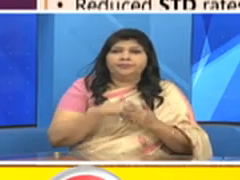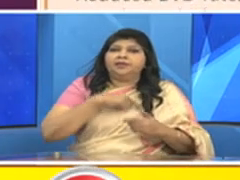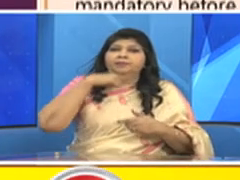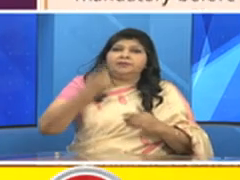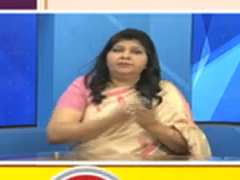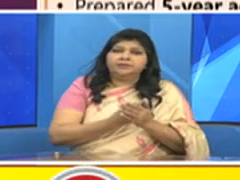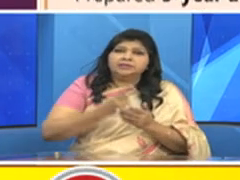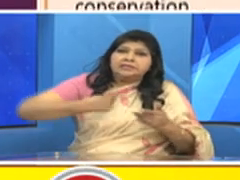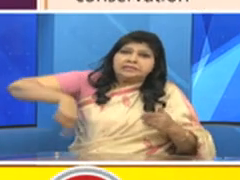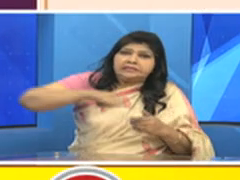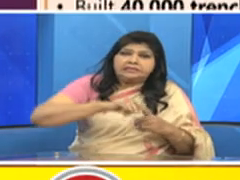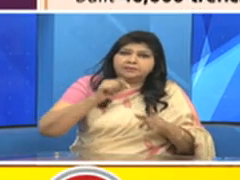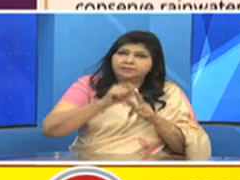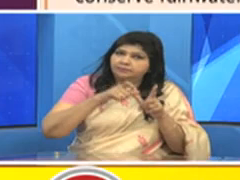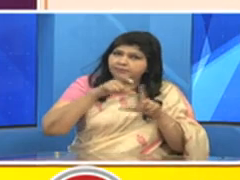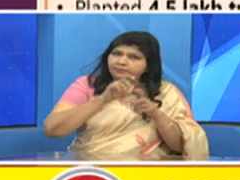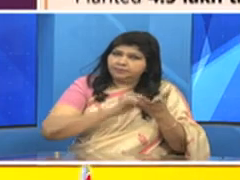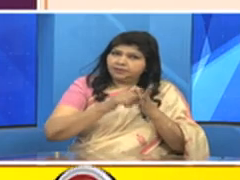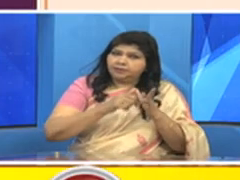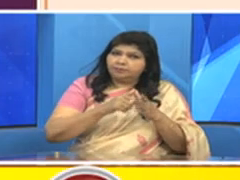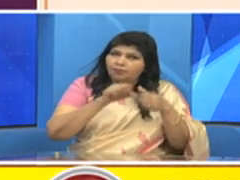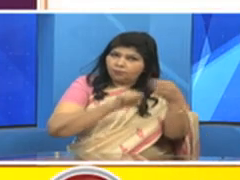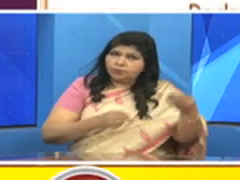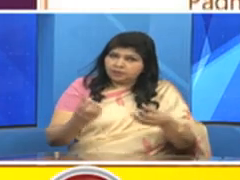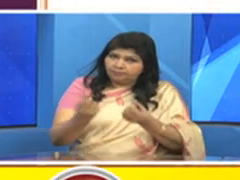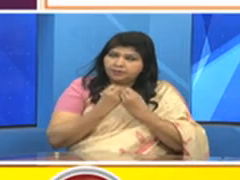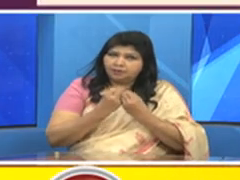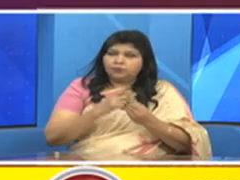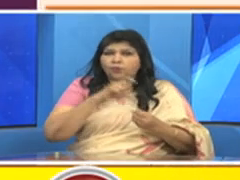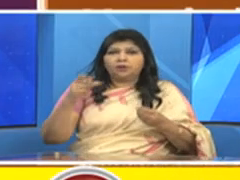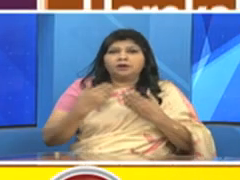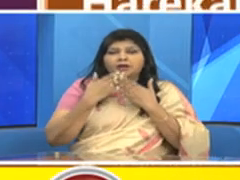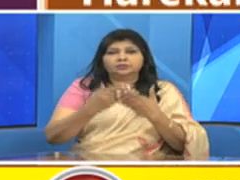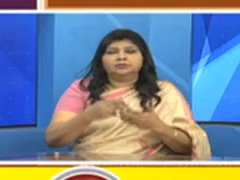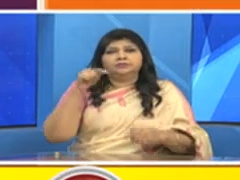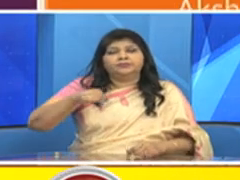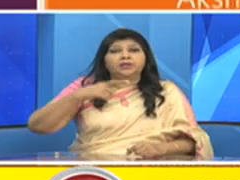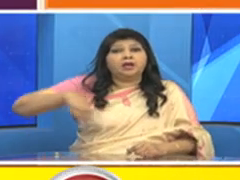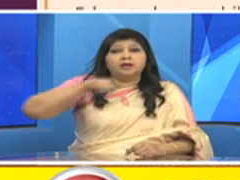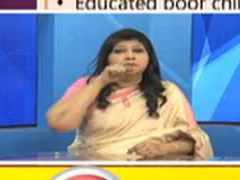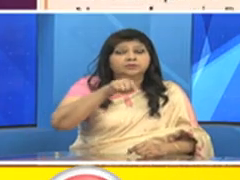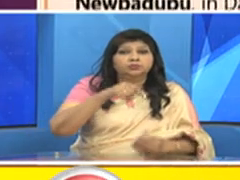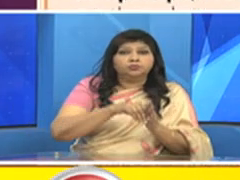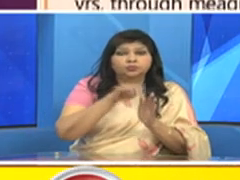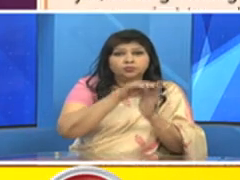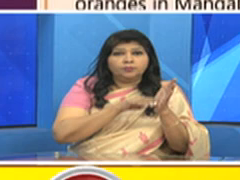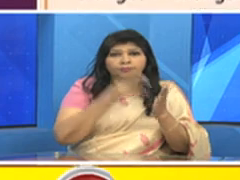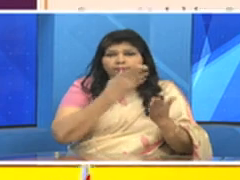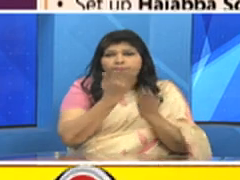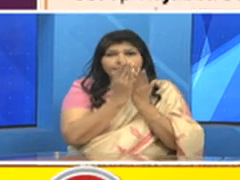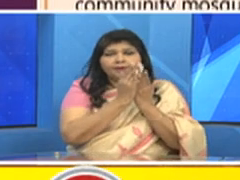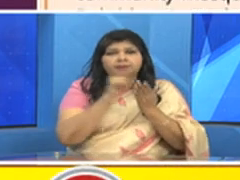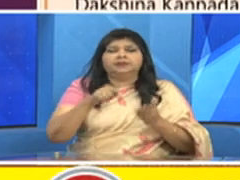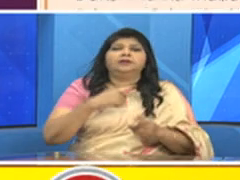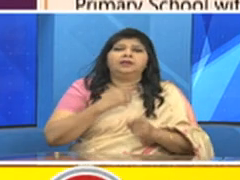फिर सभी पद्म पुरस्कार विजेताओं को बधाई देता हूं और आप सभी से उनके बारे में पढ़ने